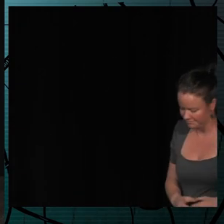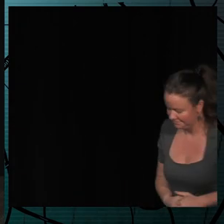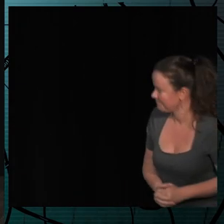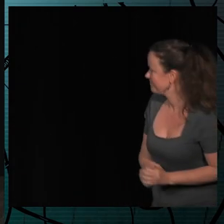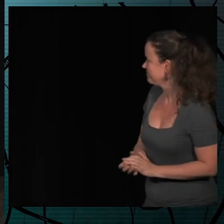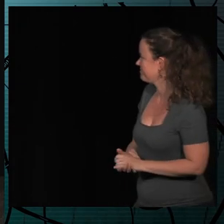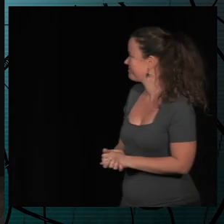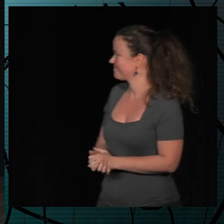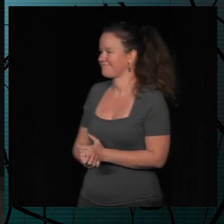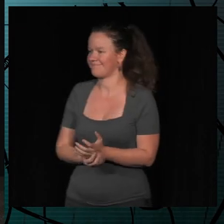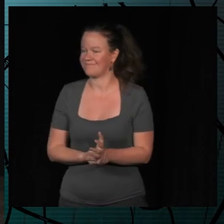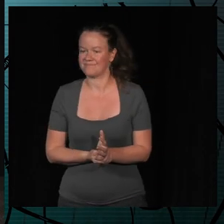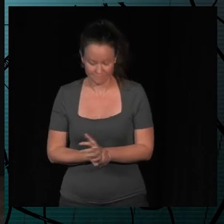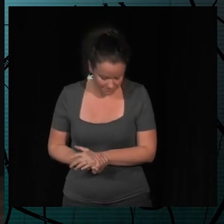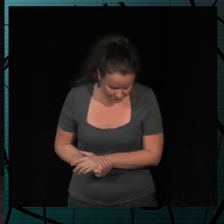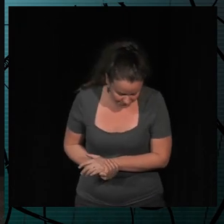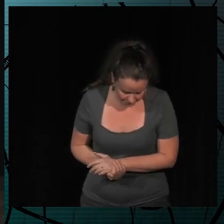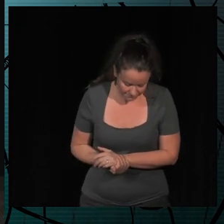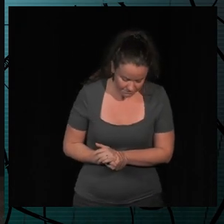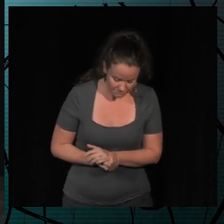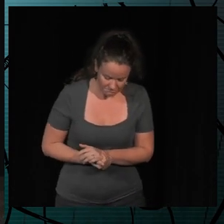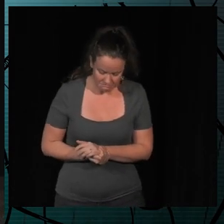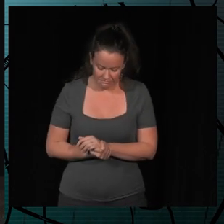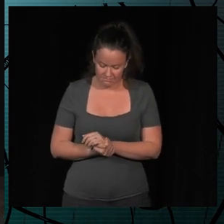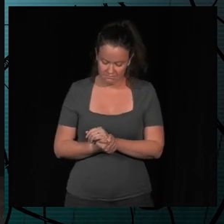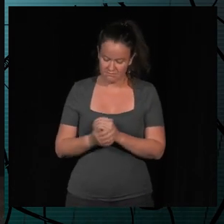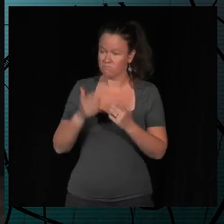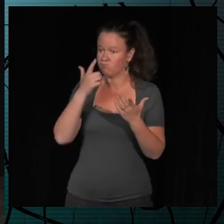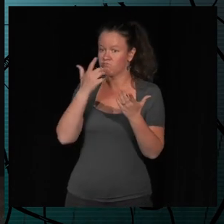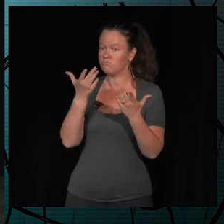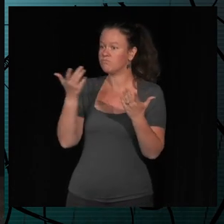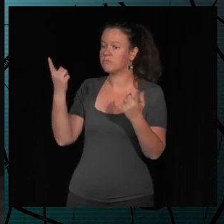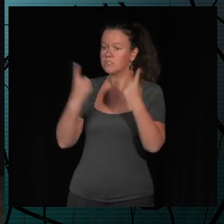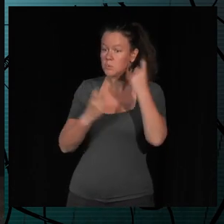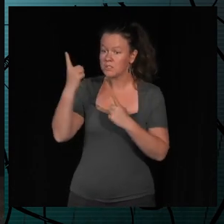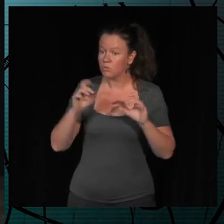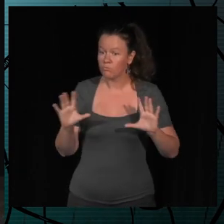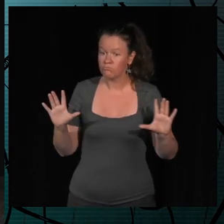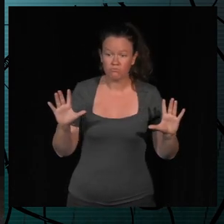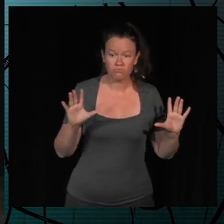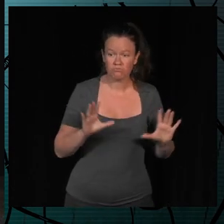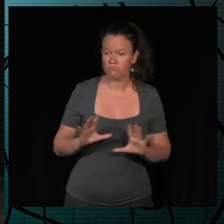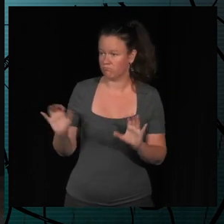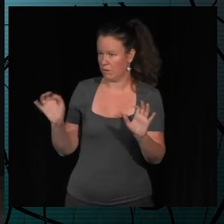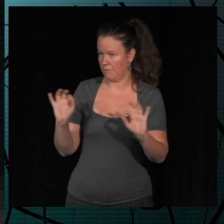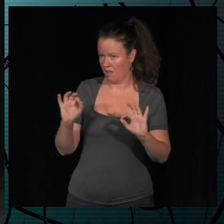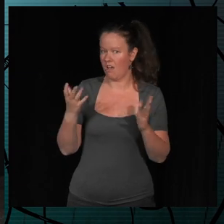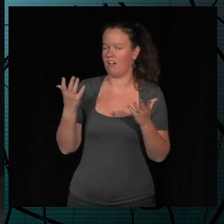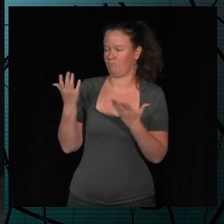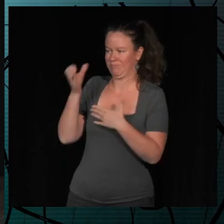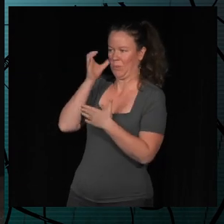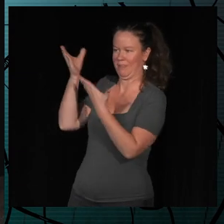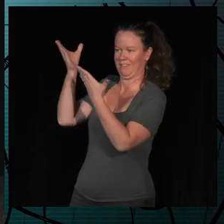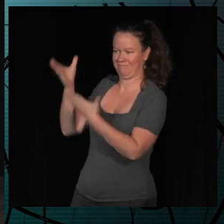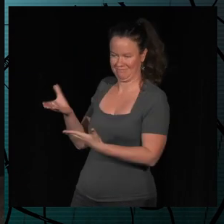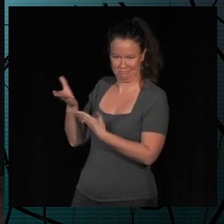fait si vous n'avez pas d'autres questions on aurait peut-être de la